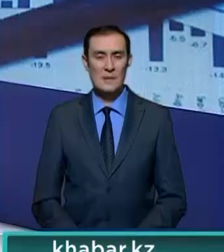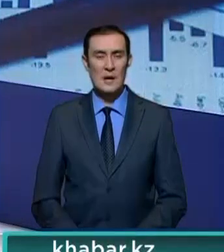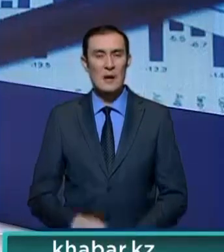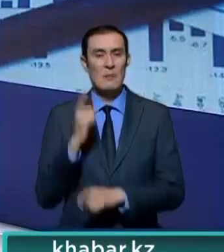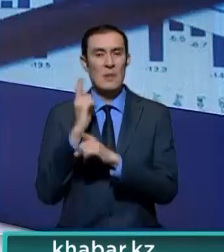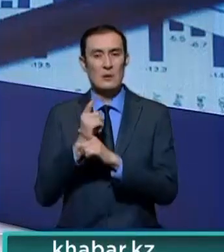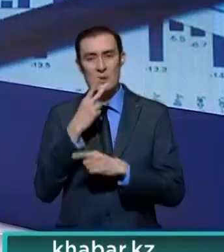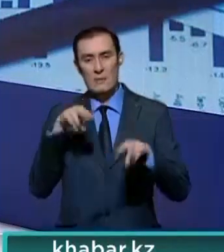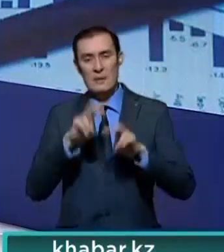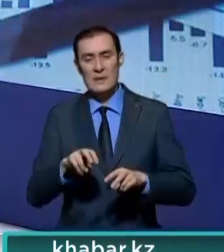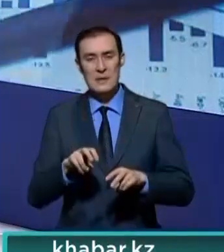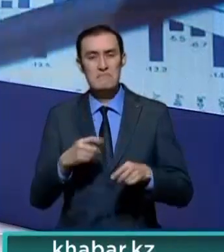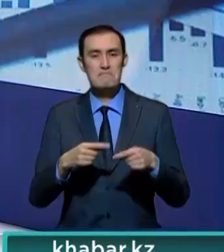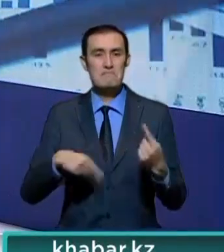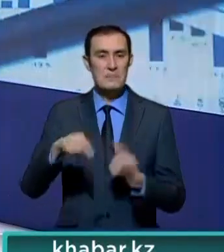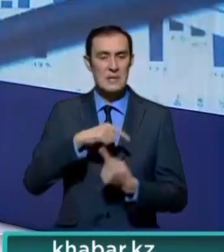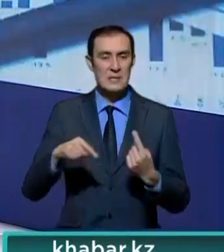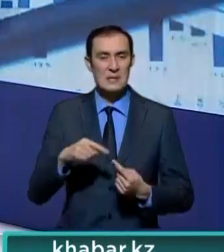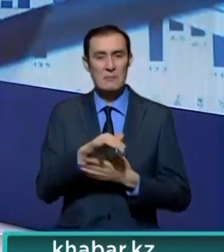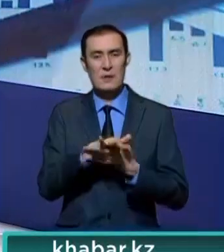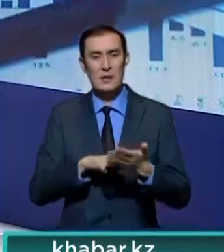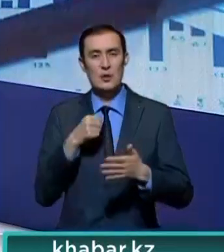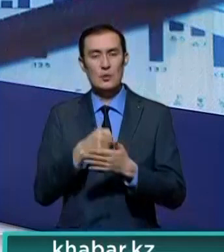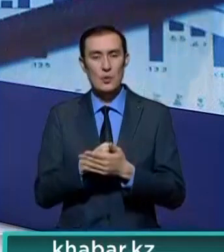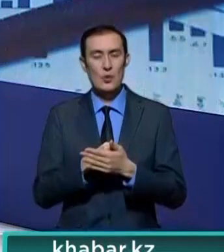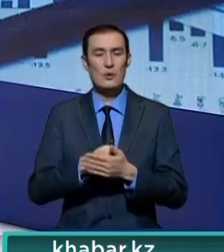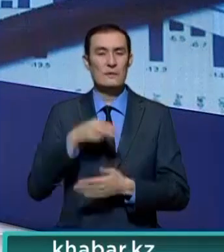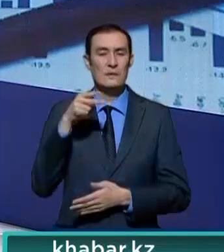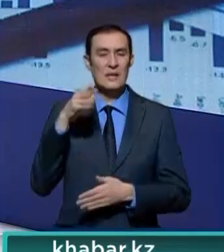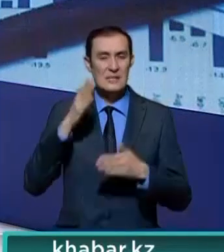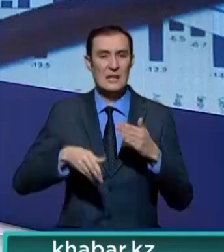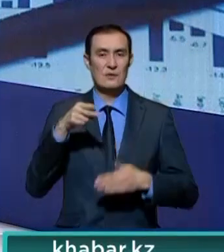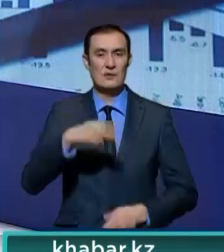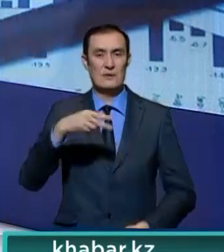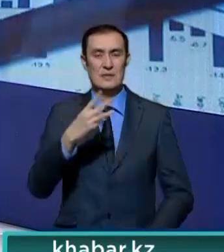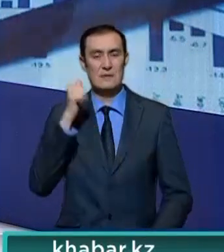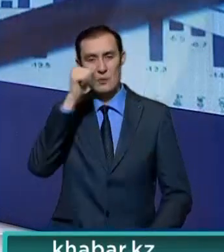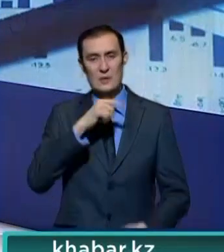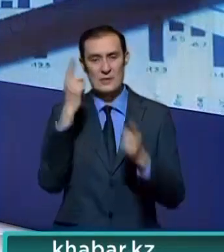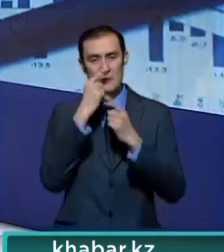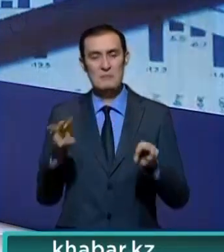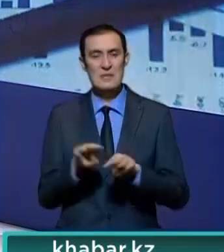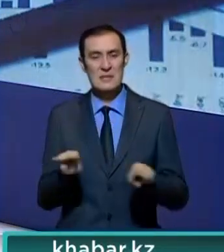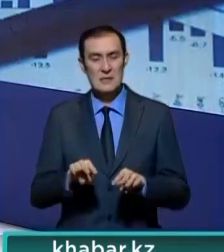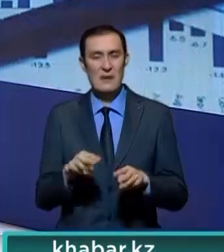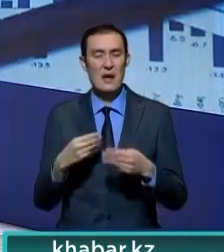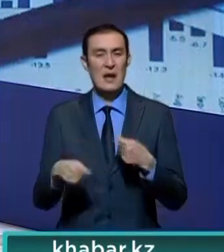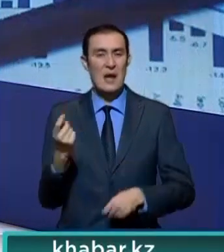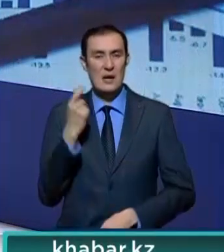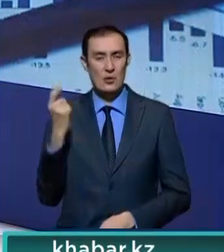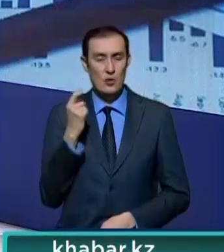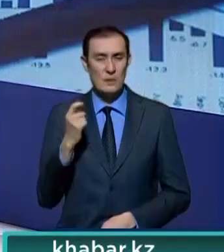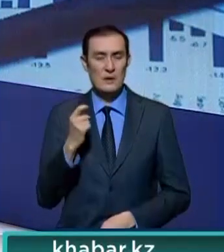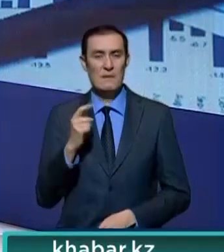Мораторий на проверки малого и среднего бизнеса продлили до конца 2023 года. Об этом сообщил министр нацэкономики в